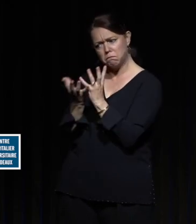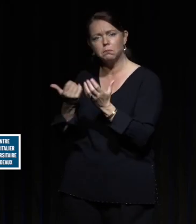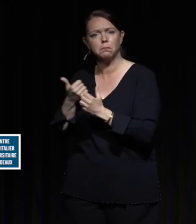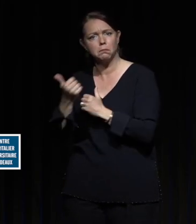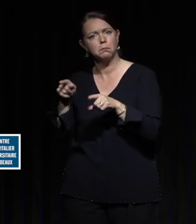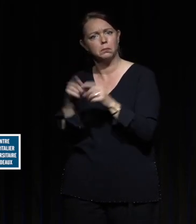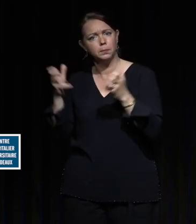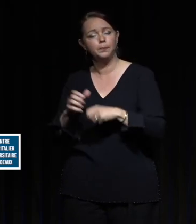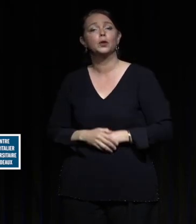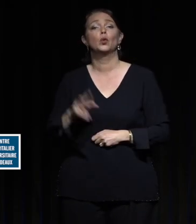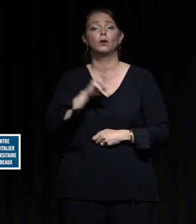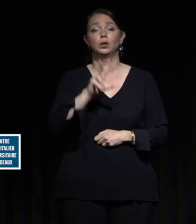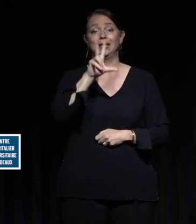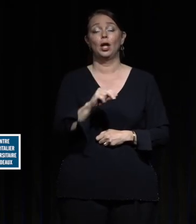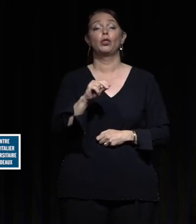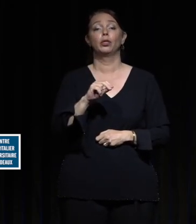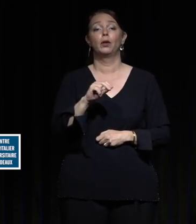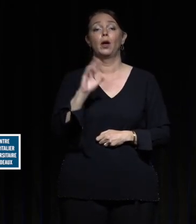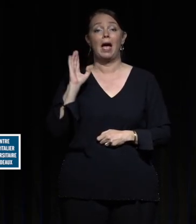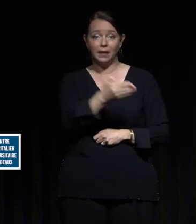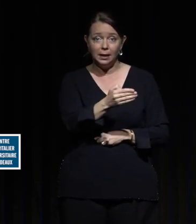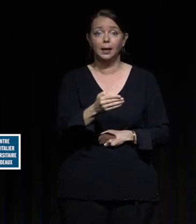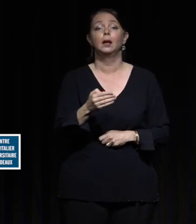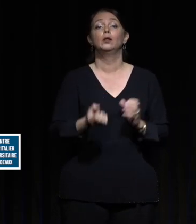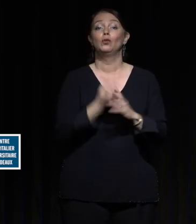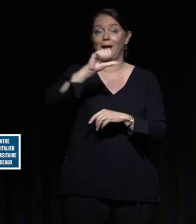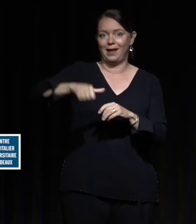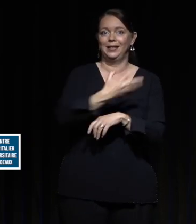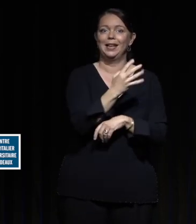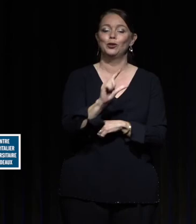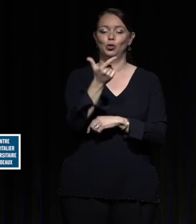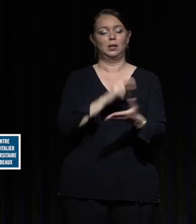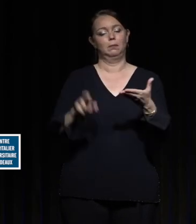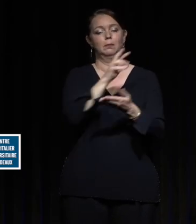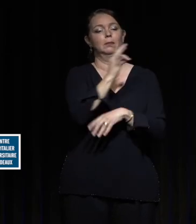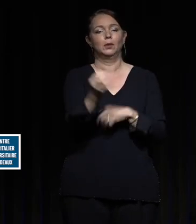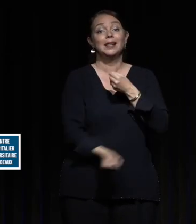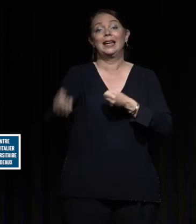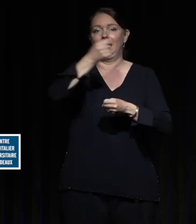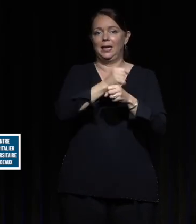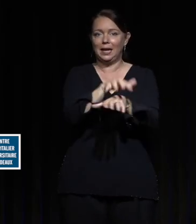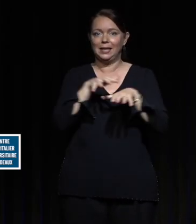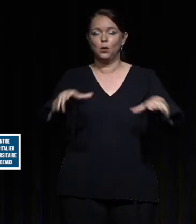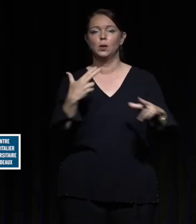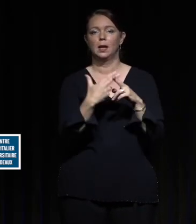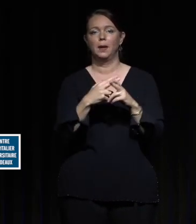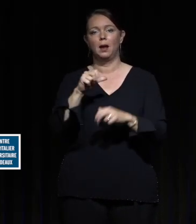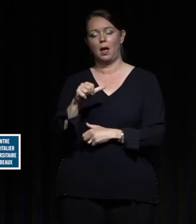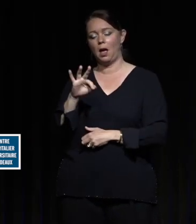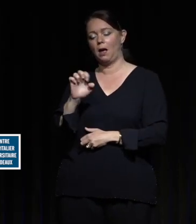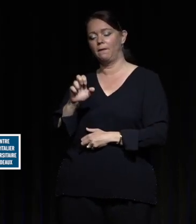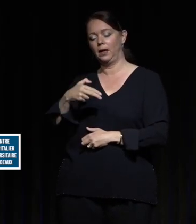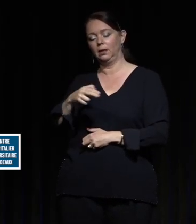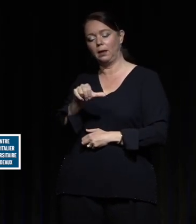Nouvelle-Aquitaine, vendredi 30 avril, a été la 2e région de France à créer un réseau qui s'appelle AFENA, dont vous allez entendre